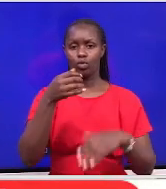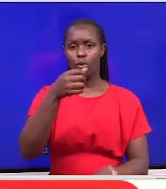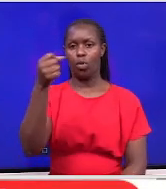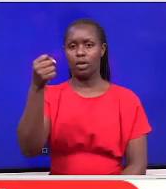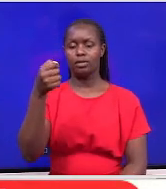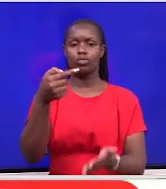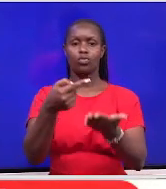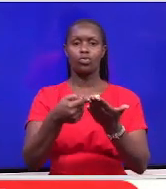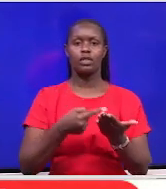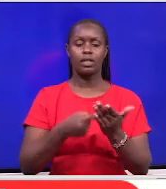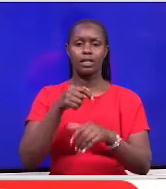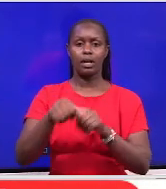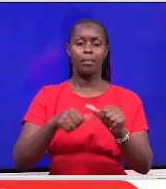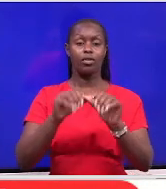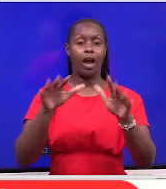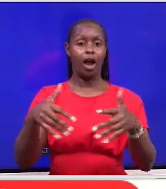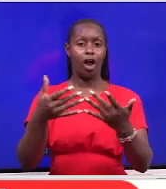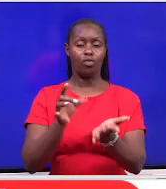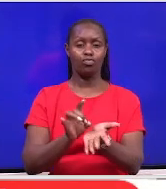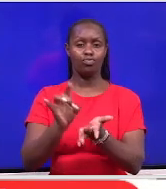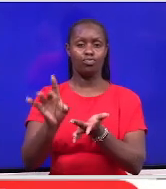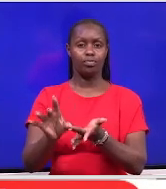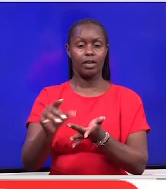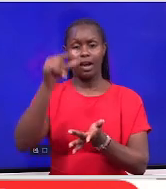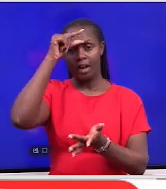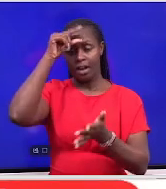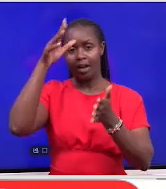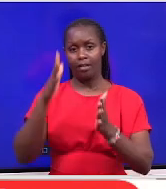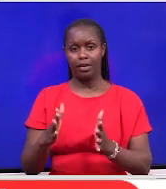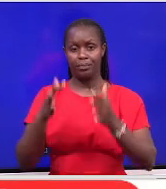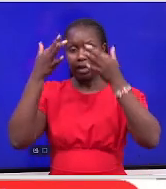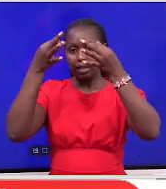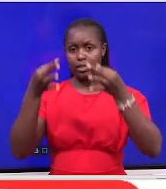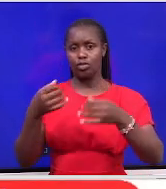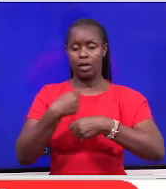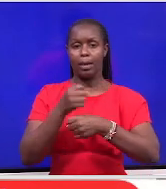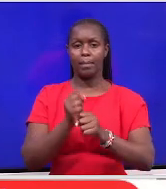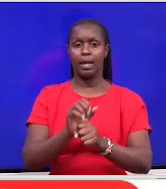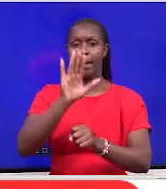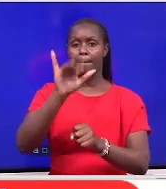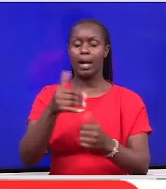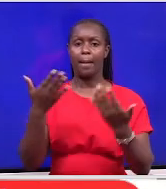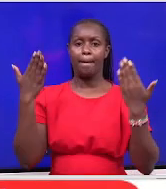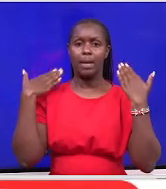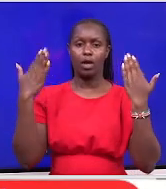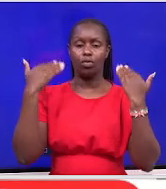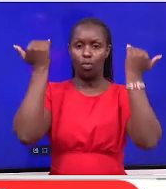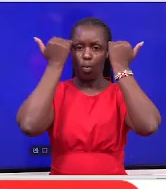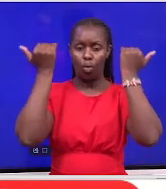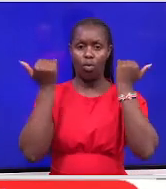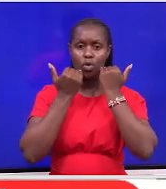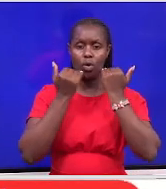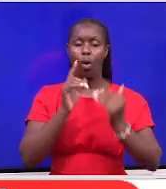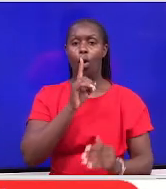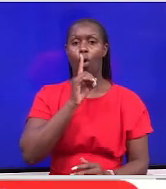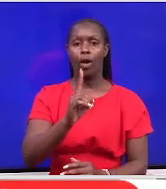ya kumngatua afisini Mwangaza katika uamuzi uliotolewa na mahakama kuu ya Meru. Amri hiyo ilitolewa na